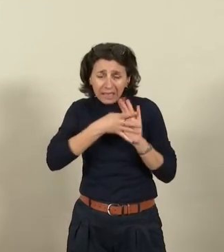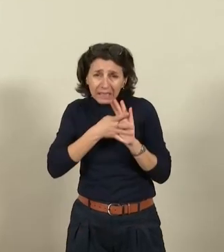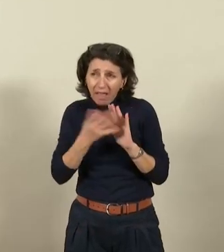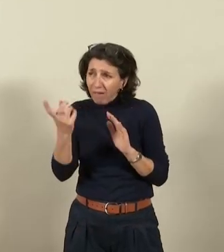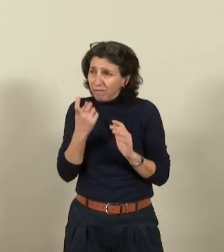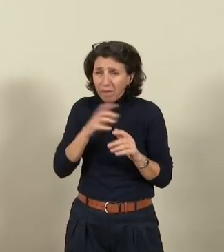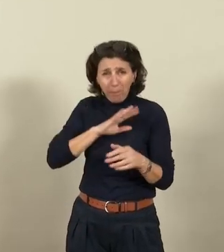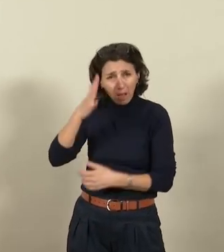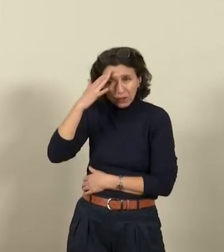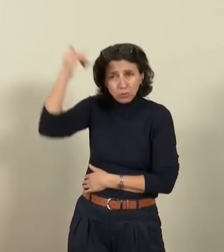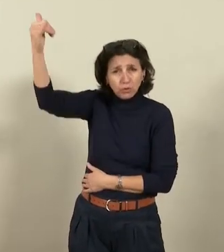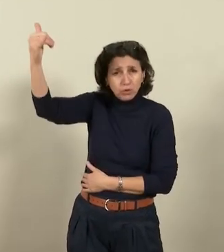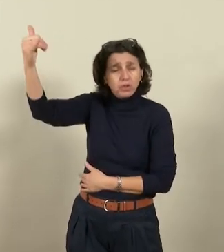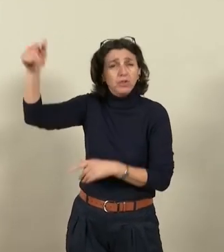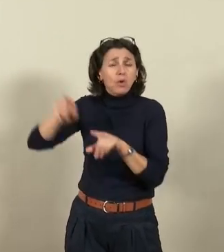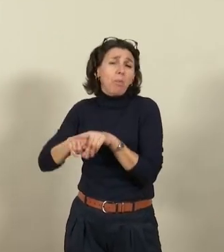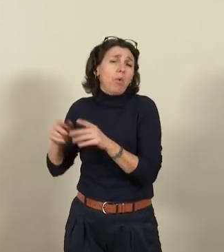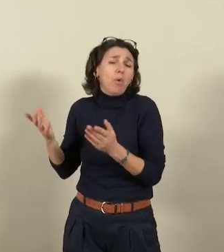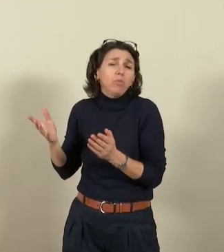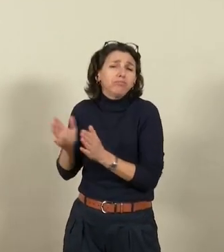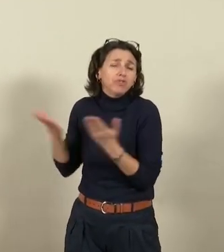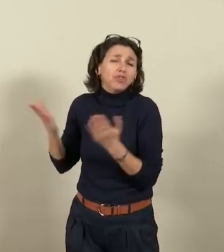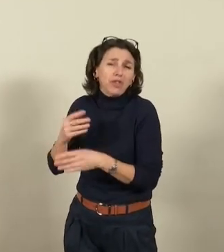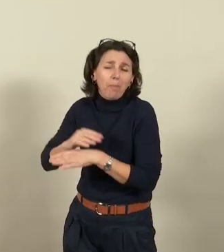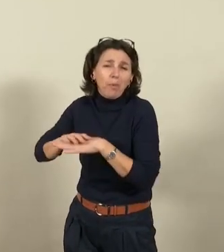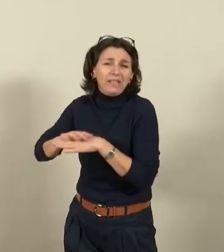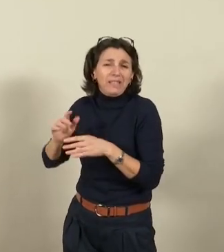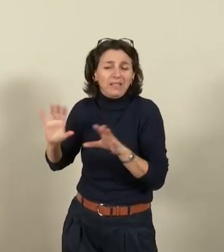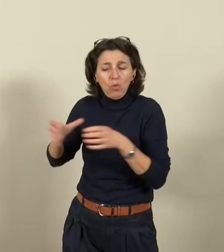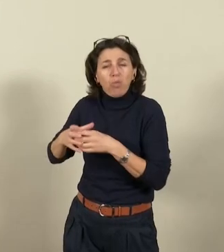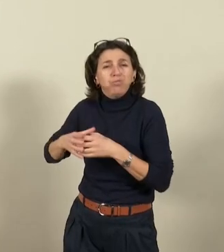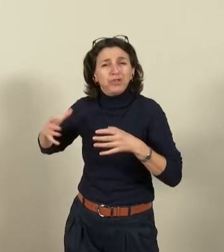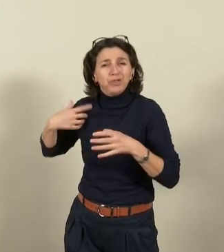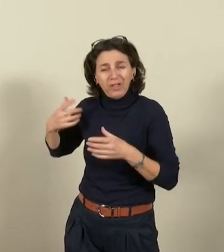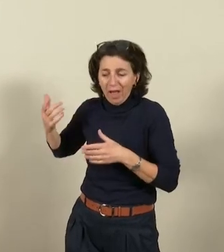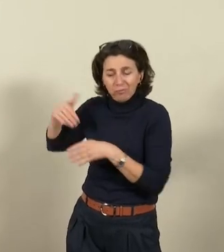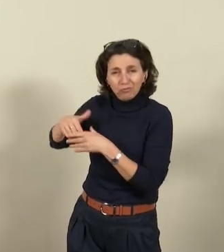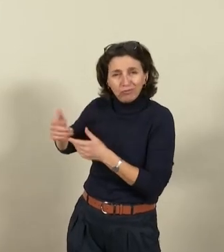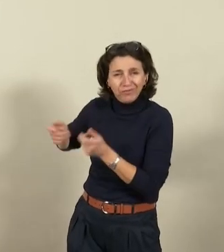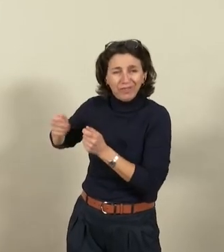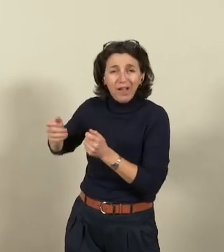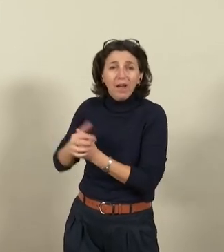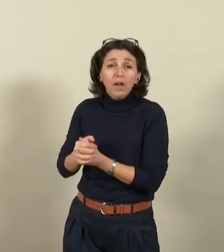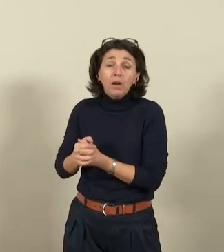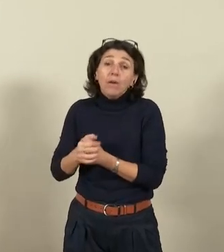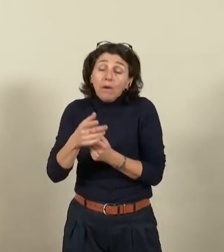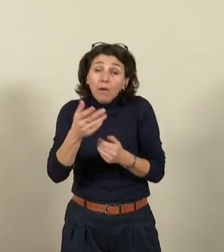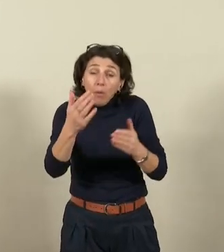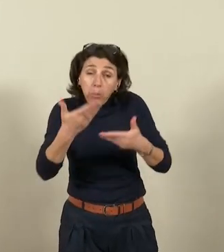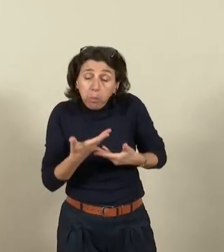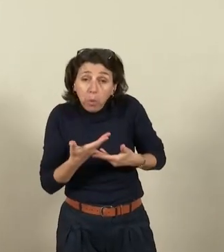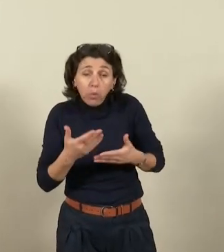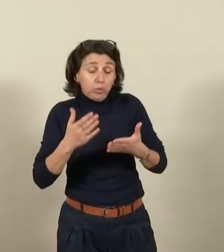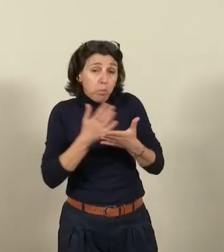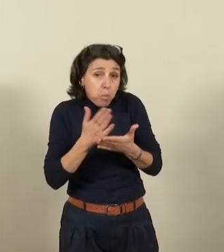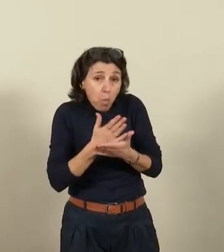l'agenda politique qui anime votre majorité vous proposez ainsi que les subventions de projets des associations soient accordé je